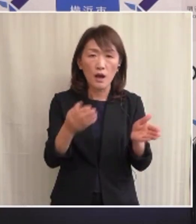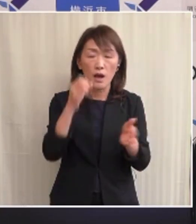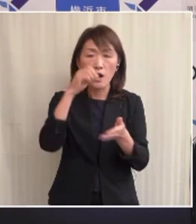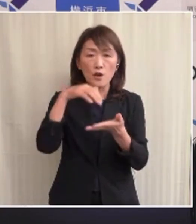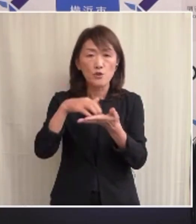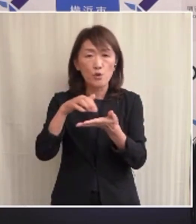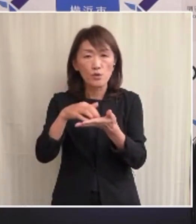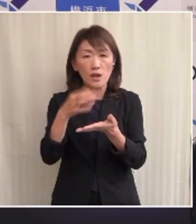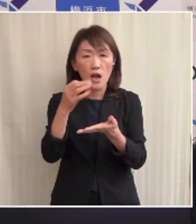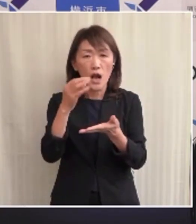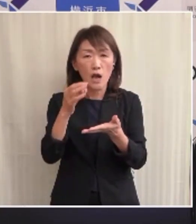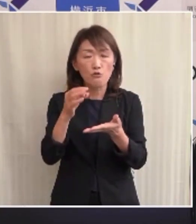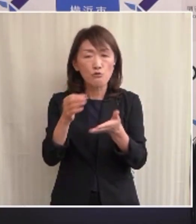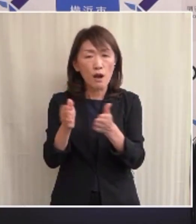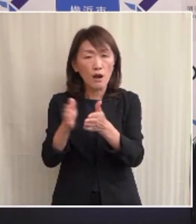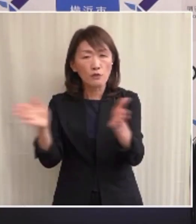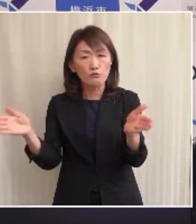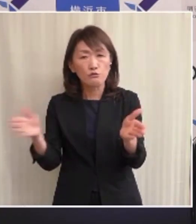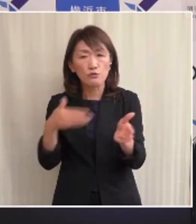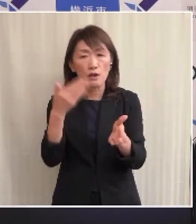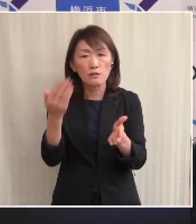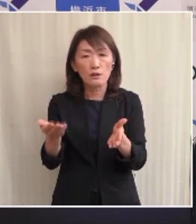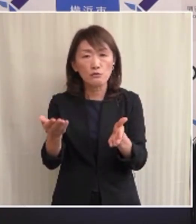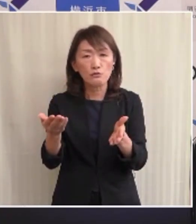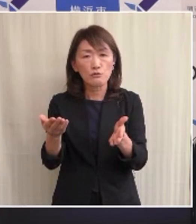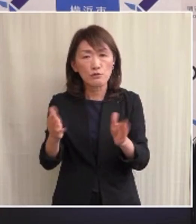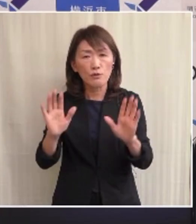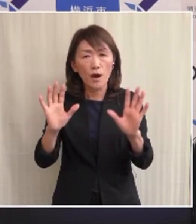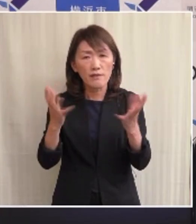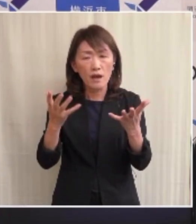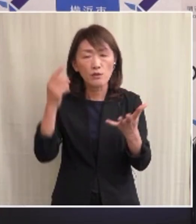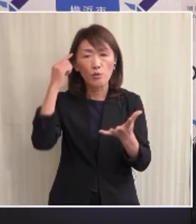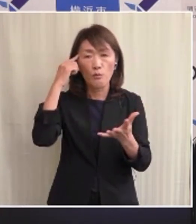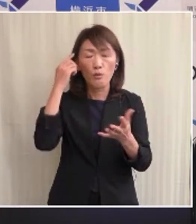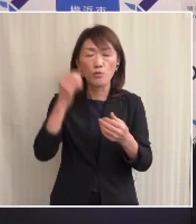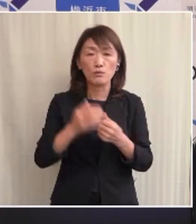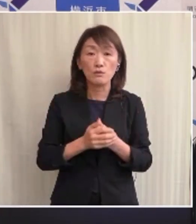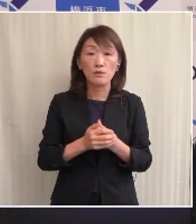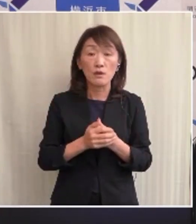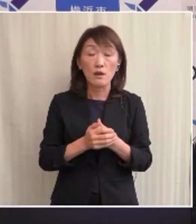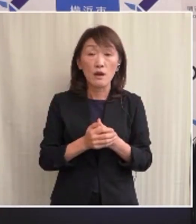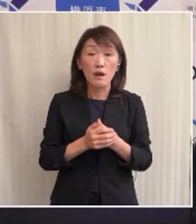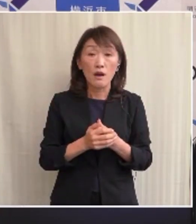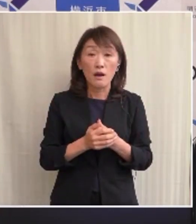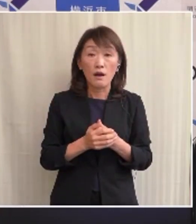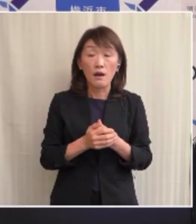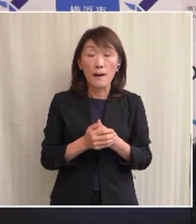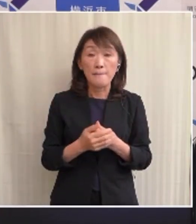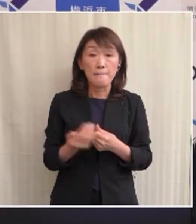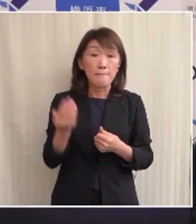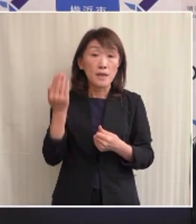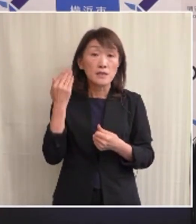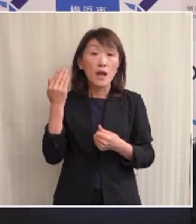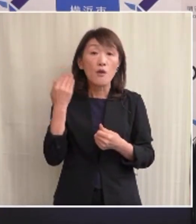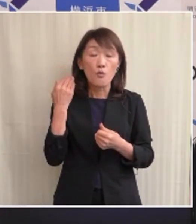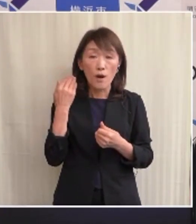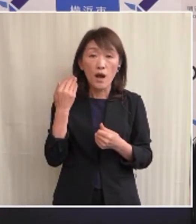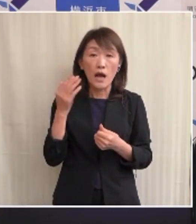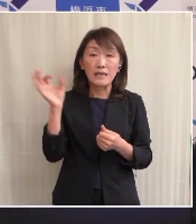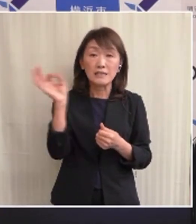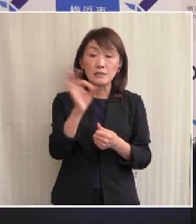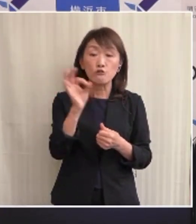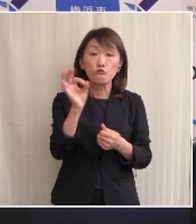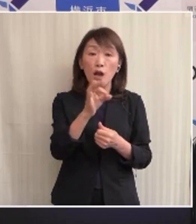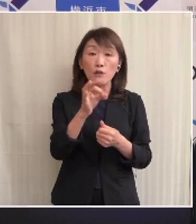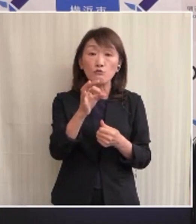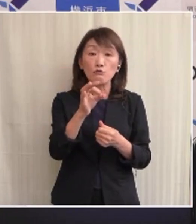給額ですとか、うん、拡充されたというのがないように思えるのと、むしろ以前は支給額ももっと